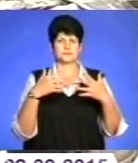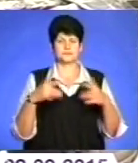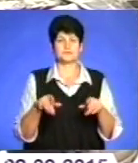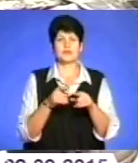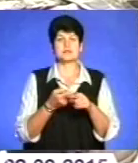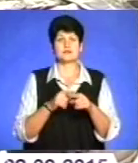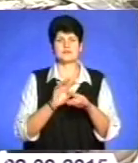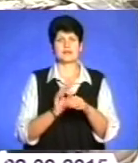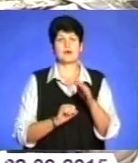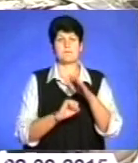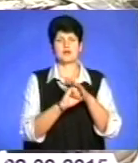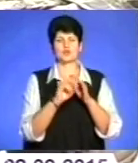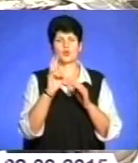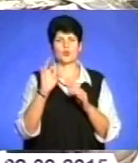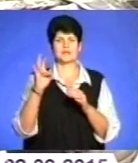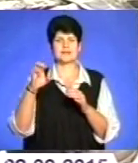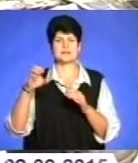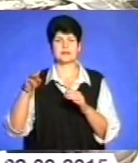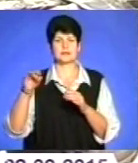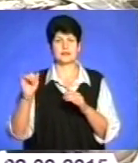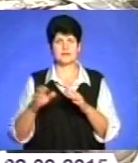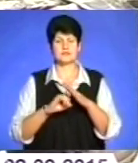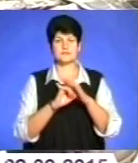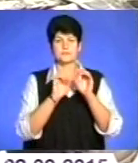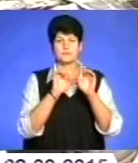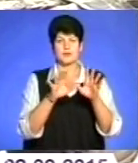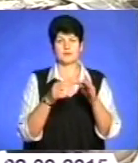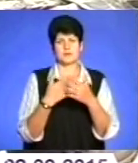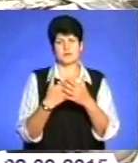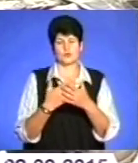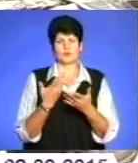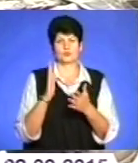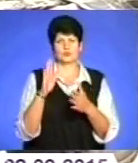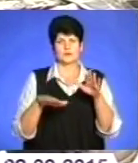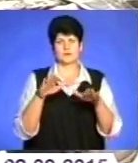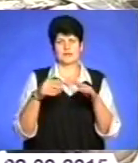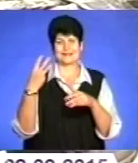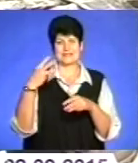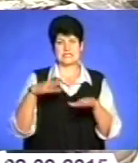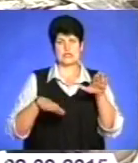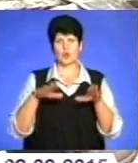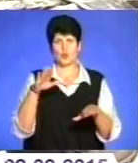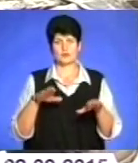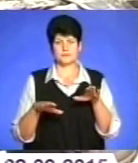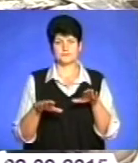в Константинівці, значить, вага фури буде, як завжди, ми стараємося підганяти десь до близько 30 тонн,